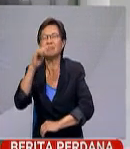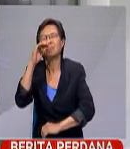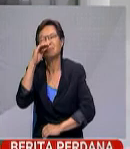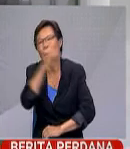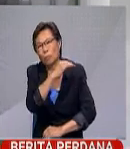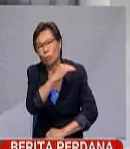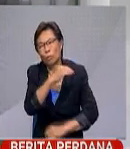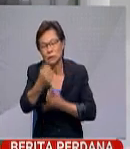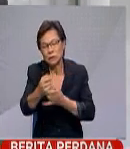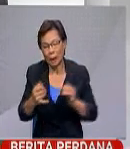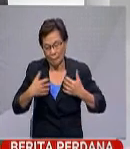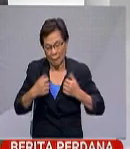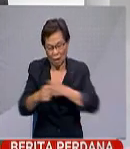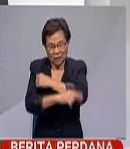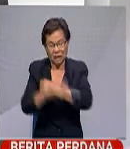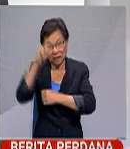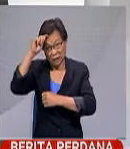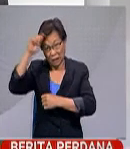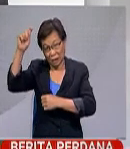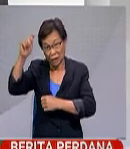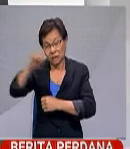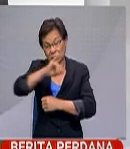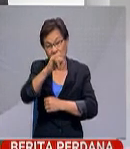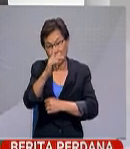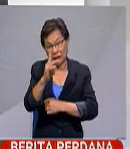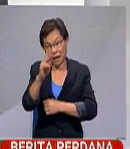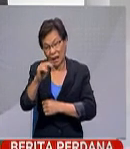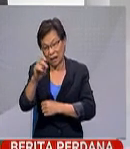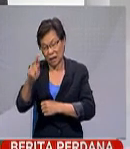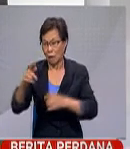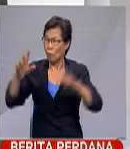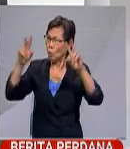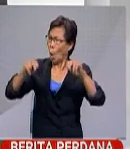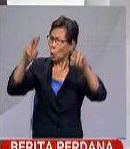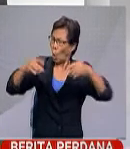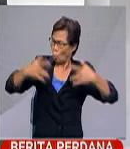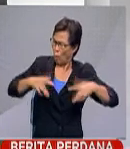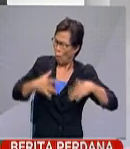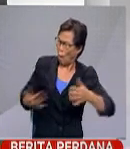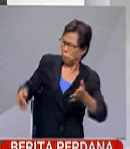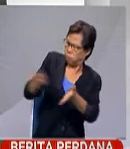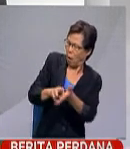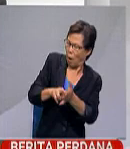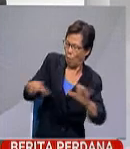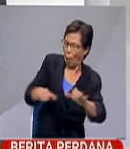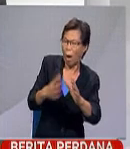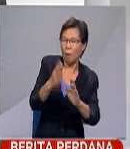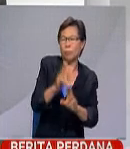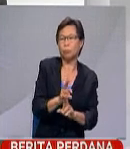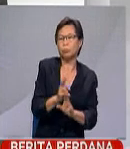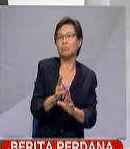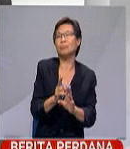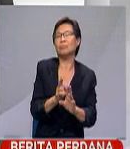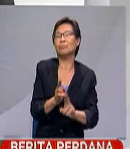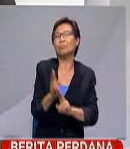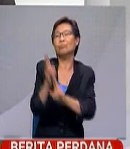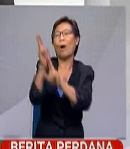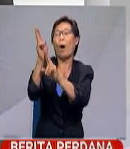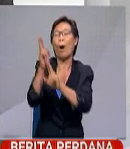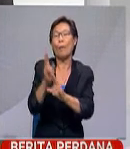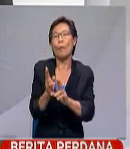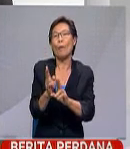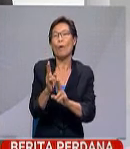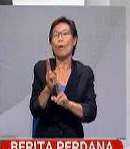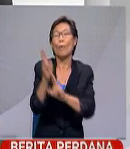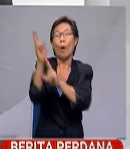benar. Jabatan Kesihatan Negeri Terengganu JKNT menafikan sekerasnya kenyataan yang dibuat naik di Facebook Gabungan Anak